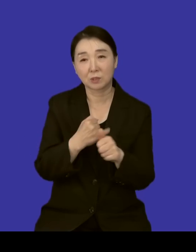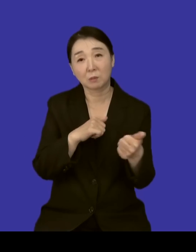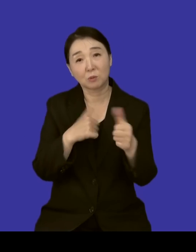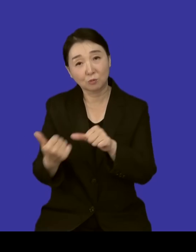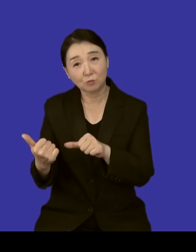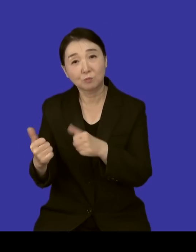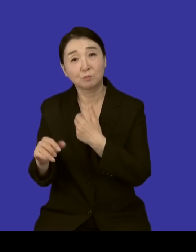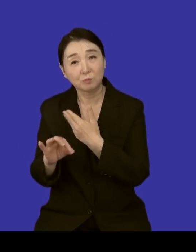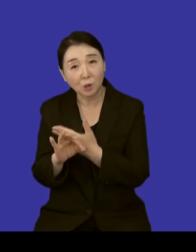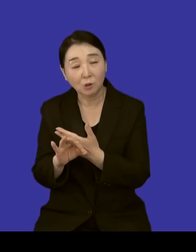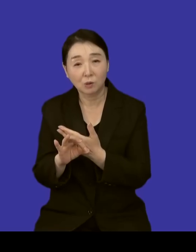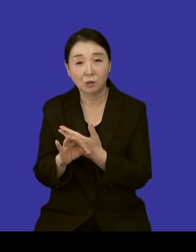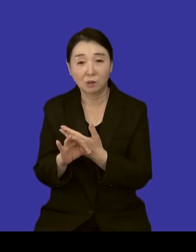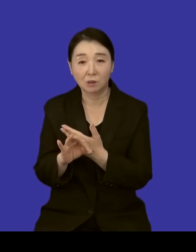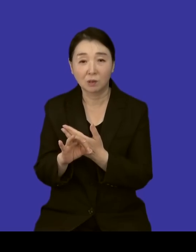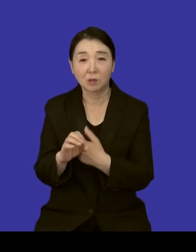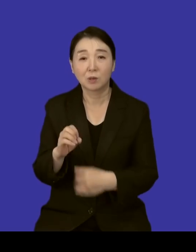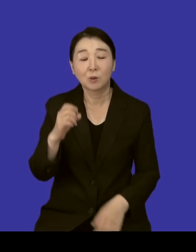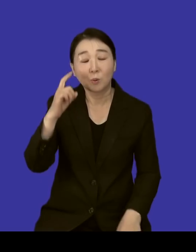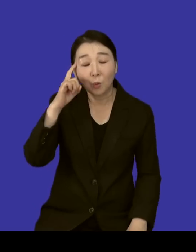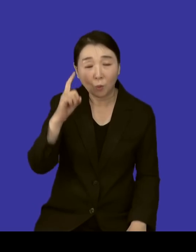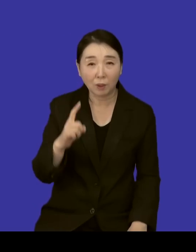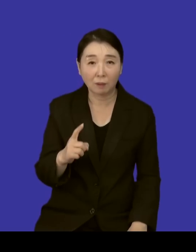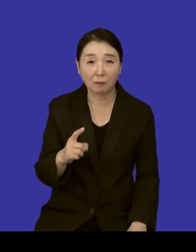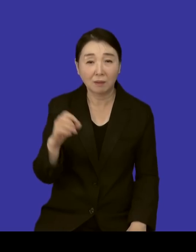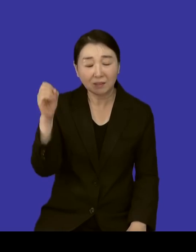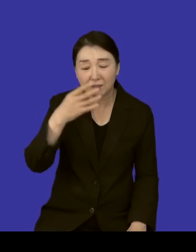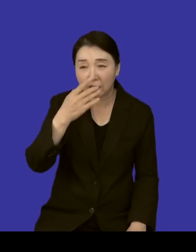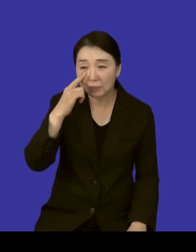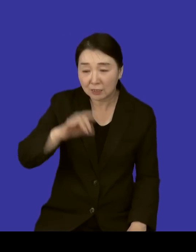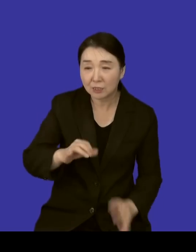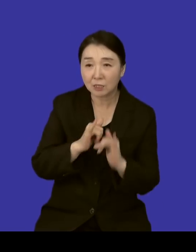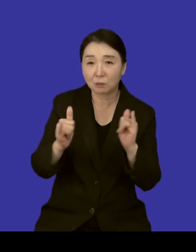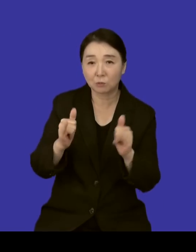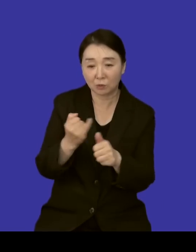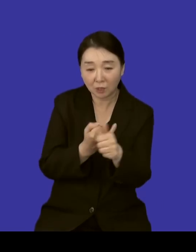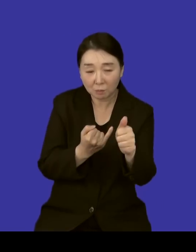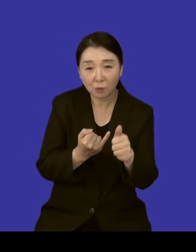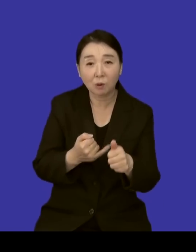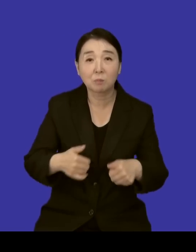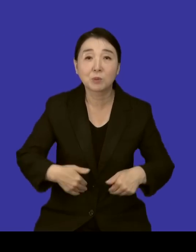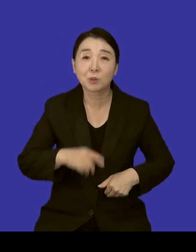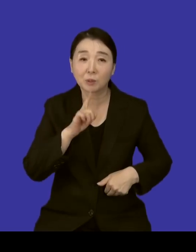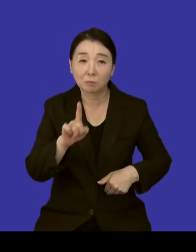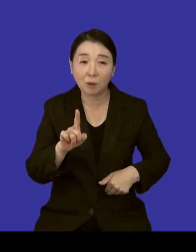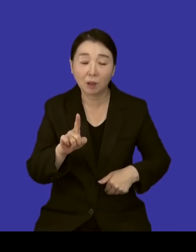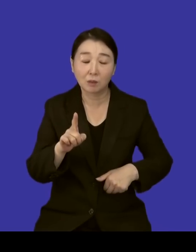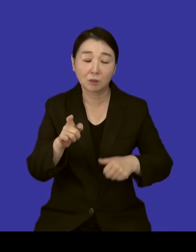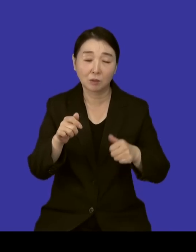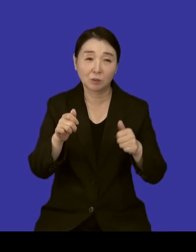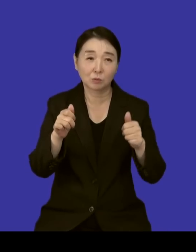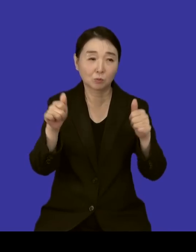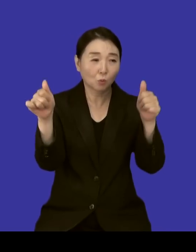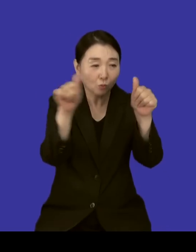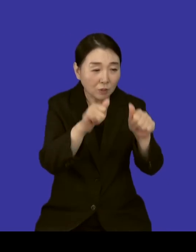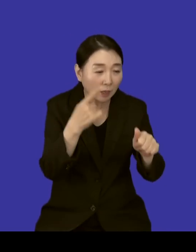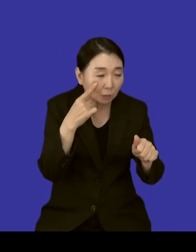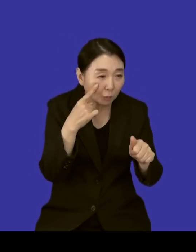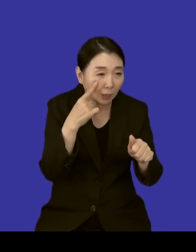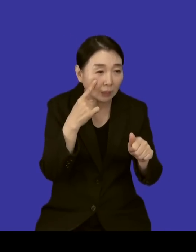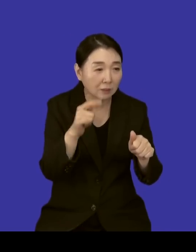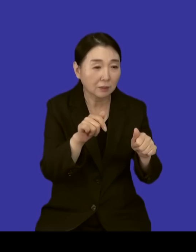죽으면 지게꾼이라도 남편이 있어야 된다고 이래요 또. 네네. 그리고 우상처럼 여기면 따라 죽어야 된다고 그래요.